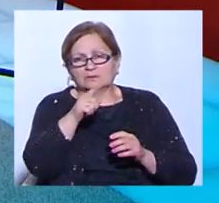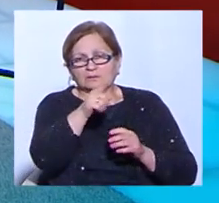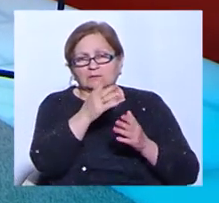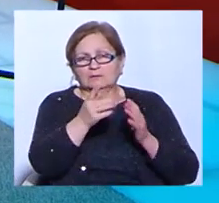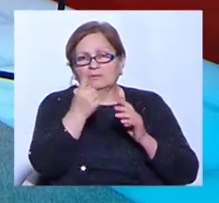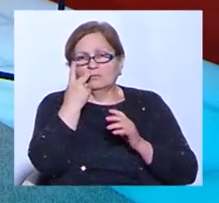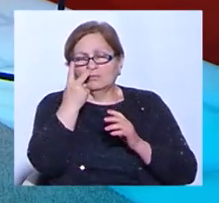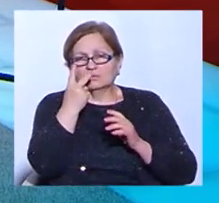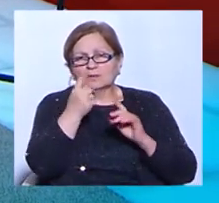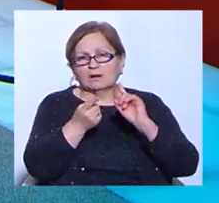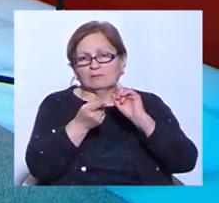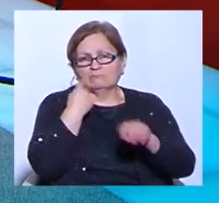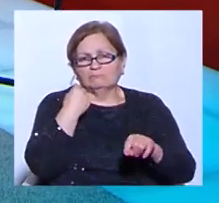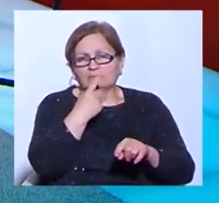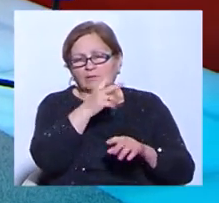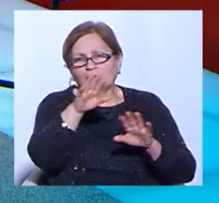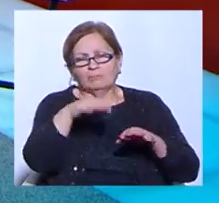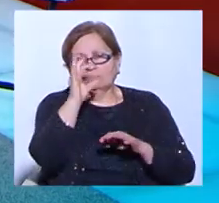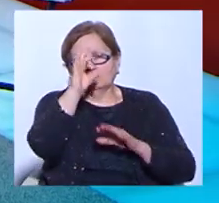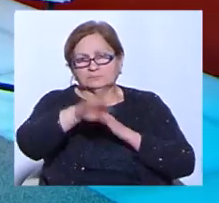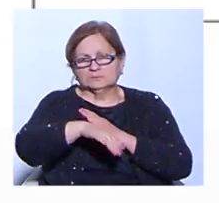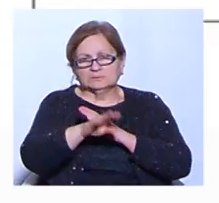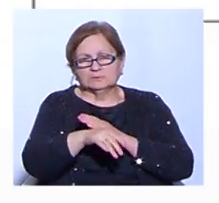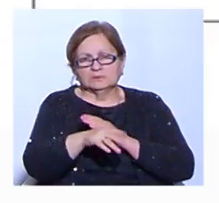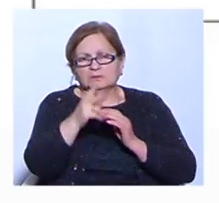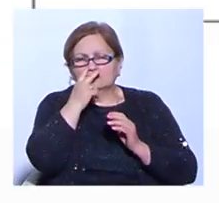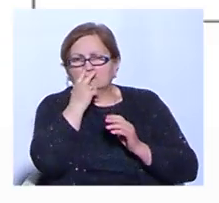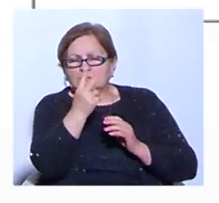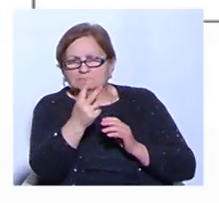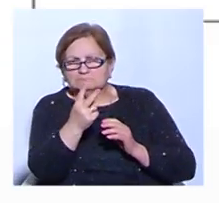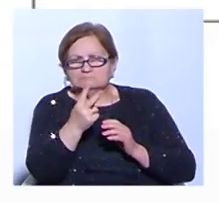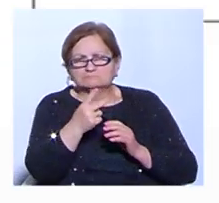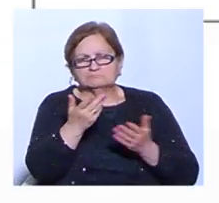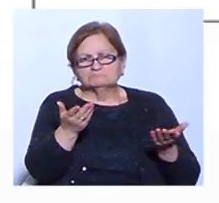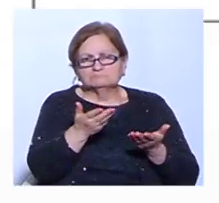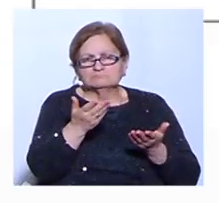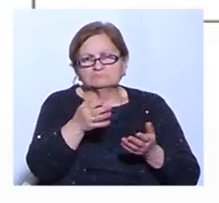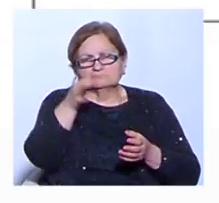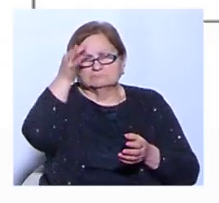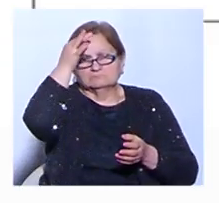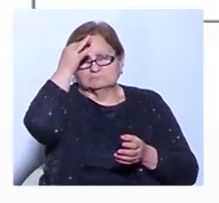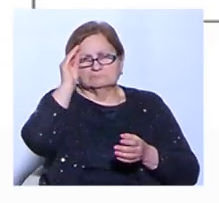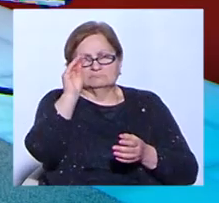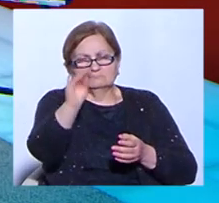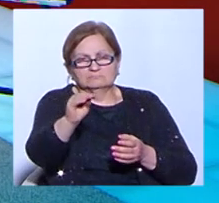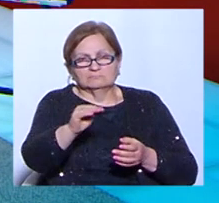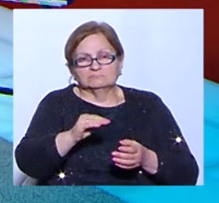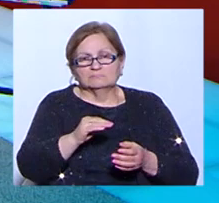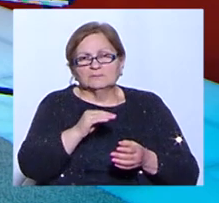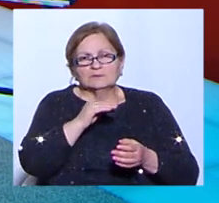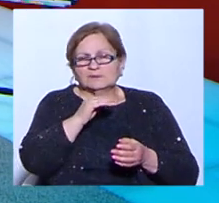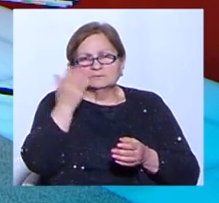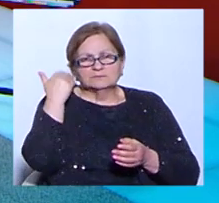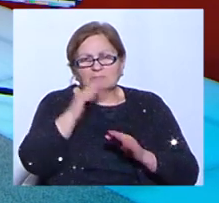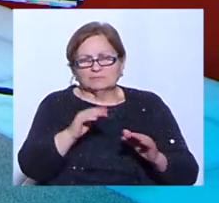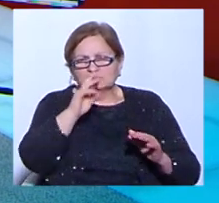არის გამოტოვებული ორი ცალი უჯრა. ხშირად ბავშვები იბნევიან ხოლმე და უბრალოდ რომელიც ახსენდება იმ ფიგურას შემოხაზავენ ხოლმე სწორ პასუხად,